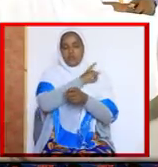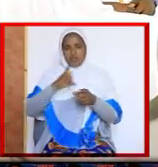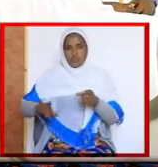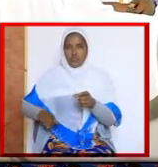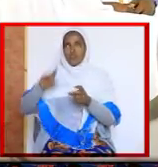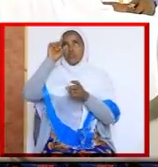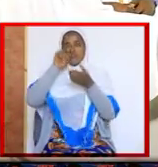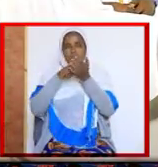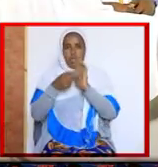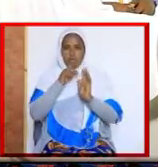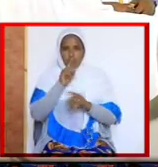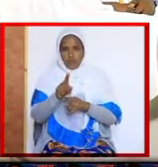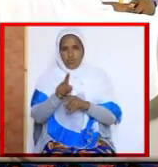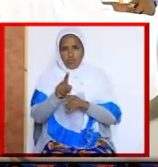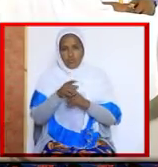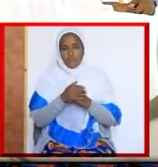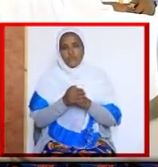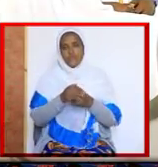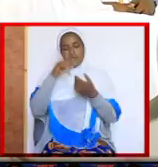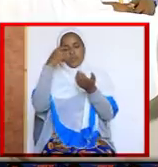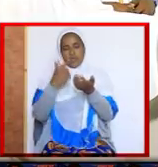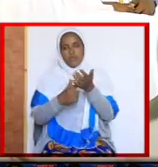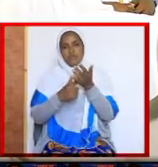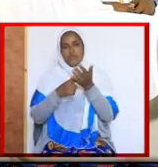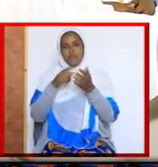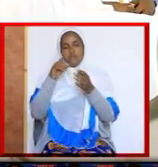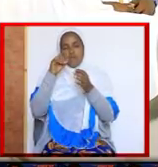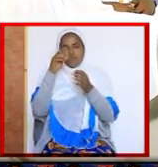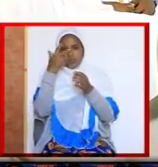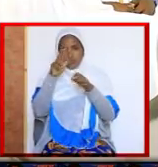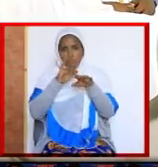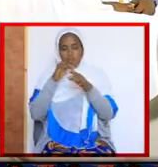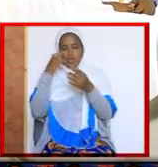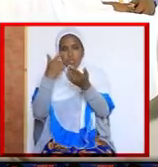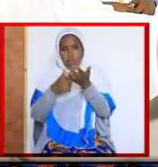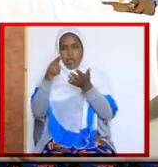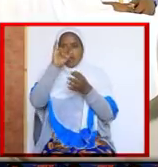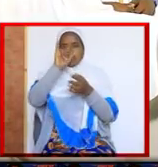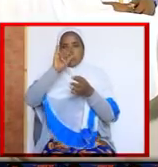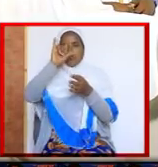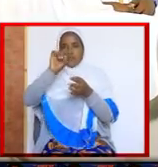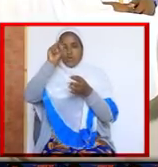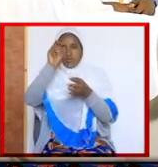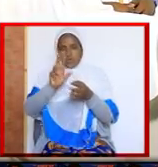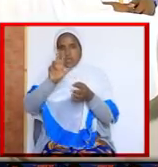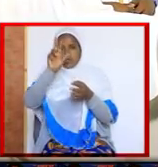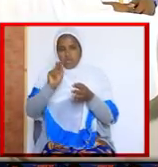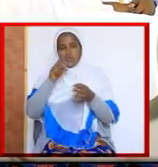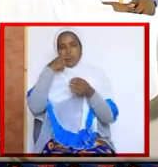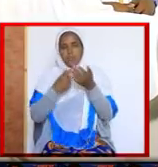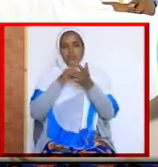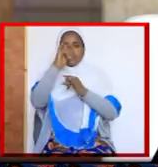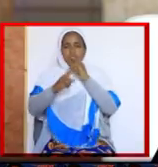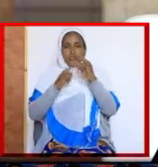ነው። በዮሐንስ 3:13 ላይ ያለው ያ ዘወረደ ተባለ ስለ አዳም ዘመነ አዳምን የሚመስል